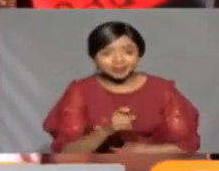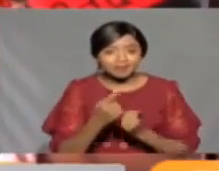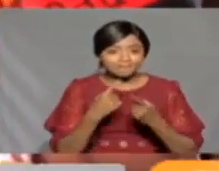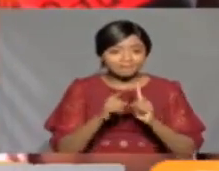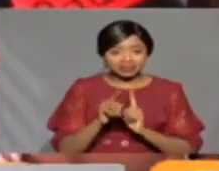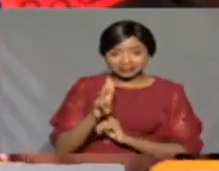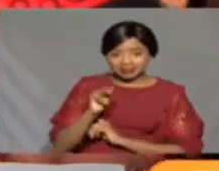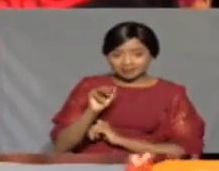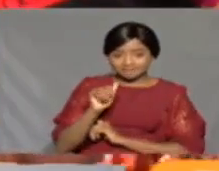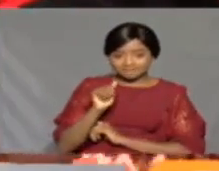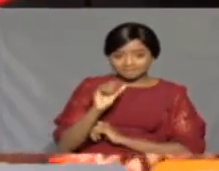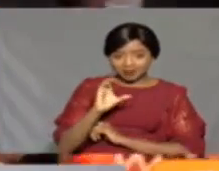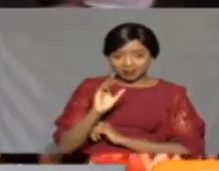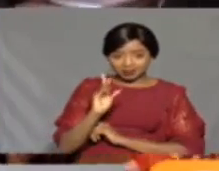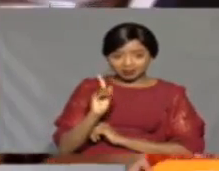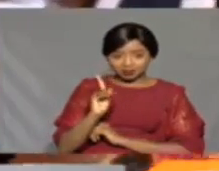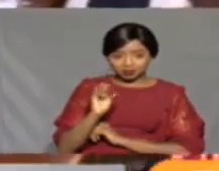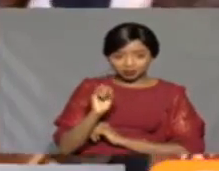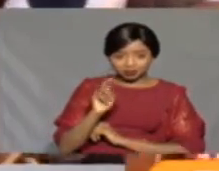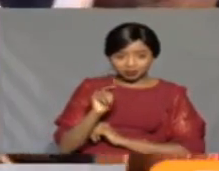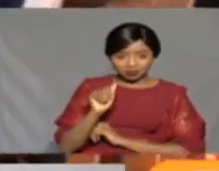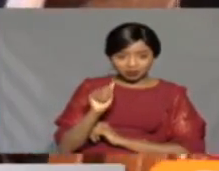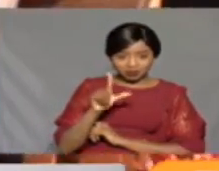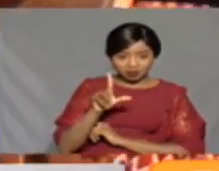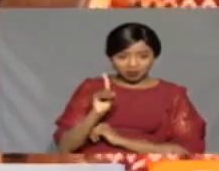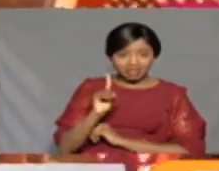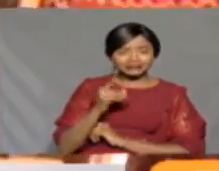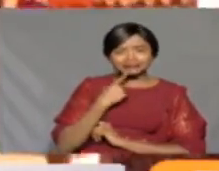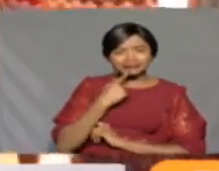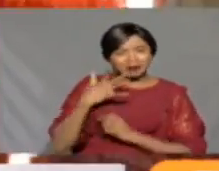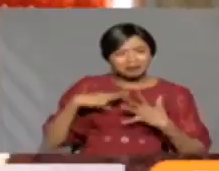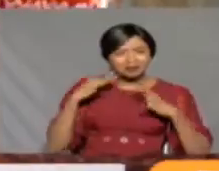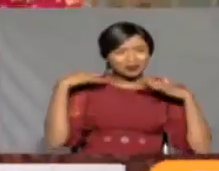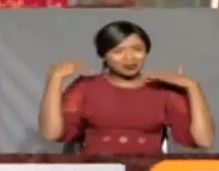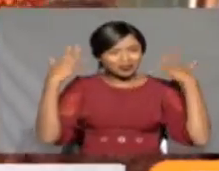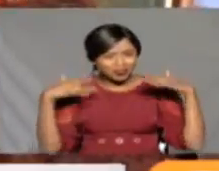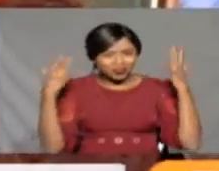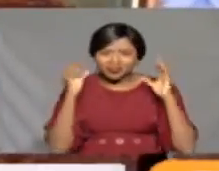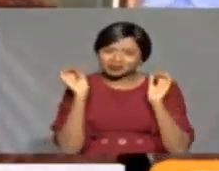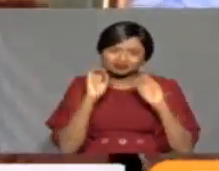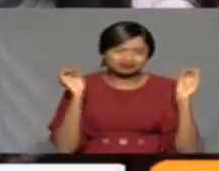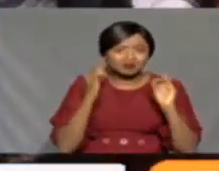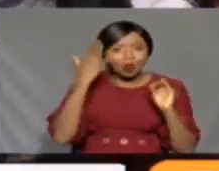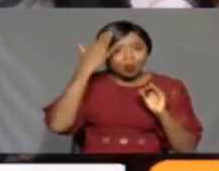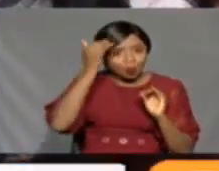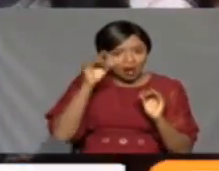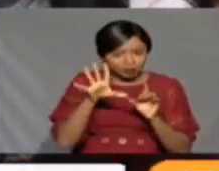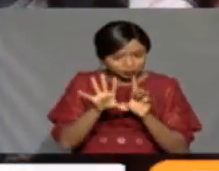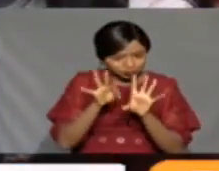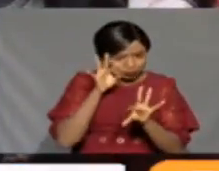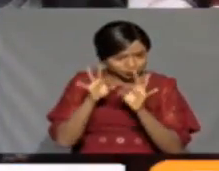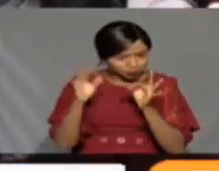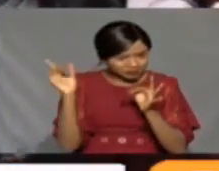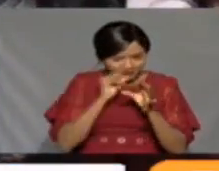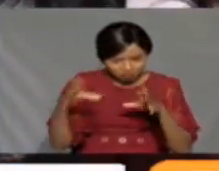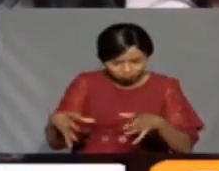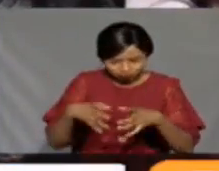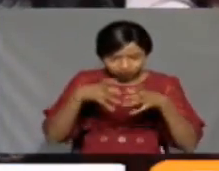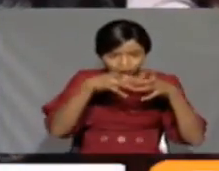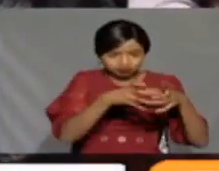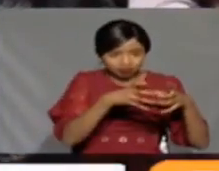Obudo akisisitiza kwamba lisiwatie shaka wa Kenya, kwani wameteua watu wanaotoka